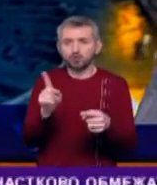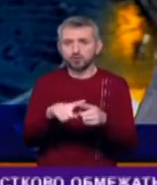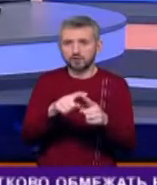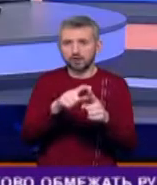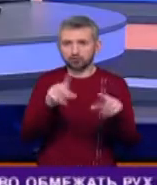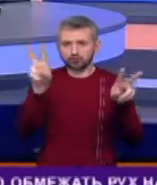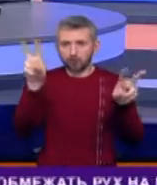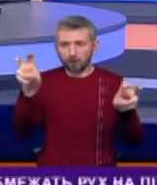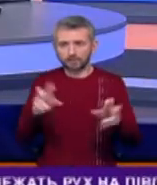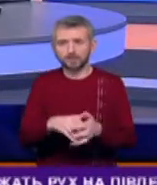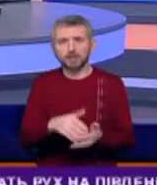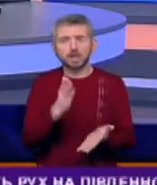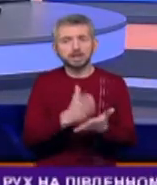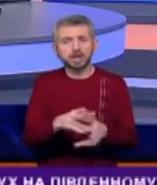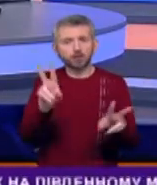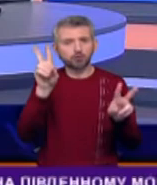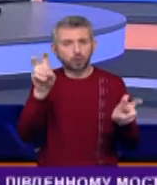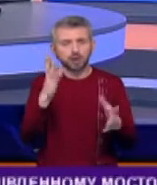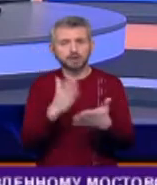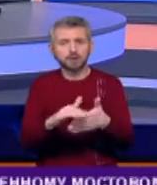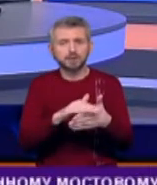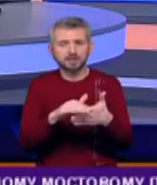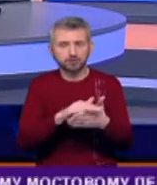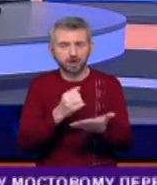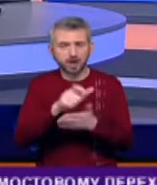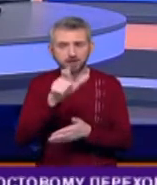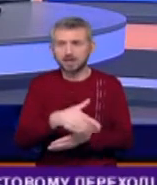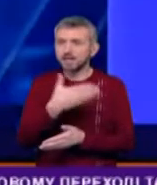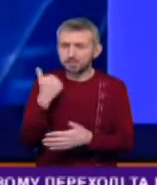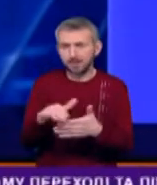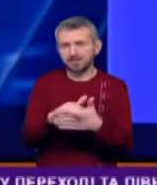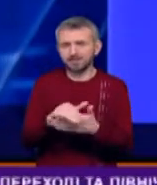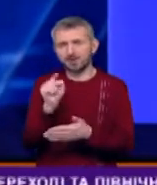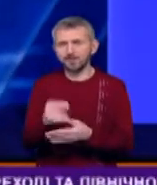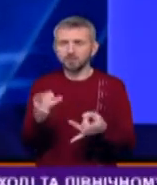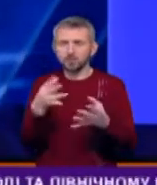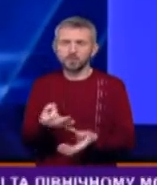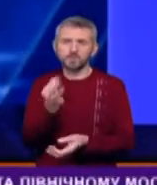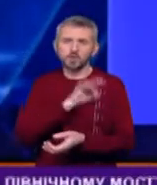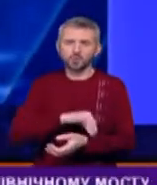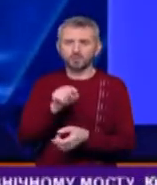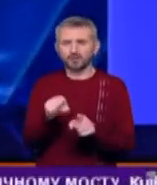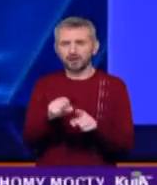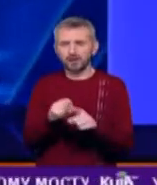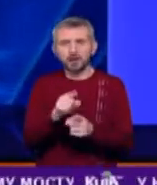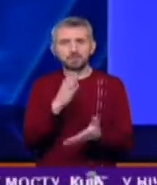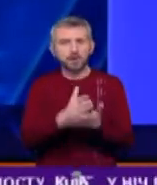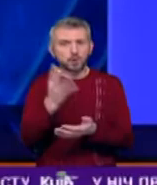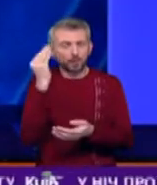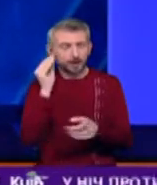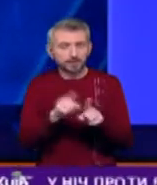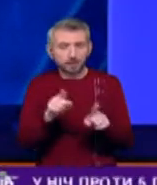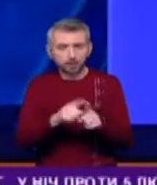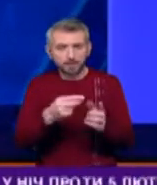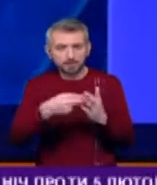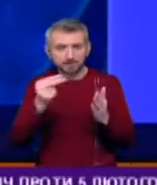ну, є це слоган, ж не лозунг є кампанії. Слоган і є прізвище кандидата в президенти. Нема прізвища. От він просто використовує. Тобто на такі білборди... Ні, мається на увазі, все рівно